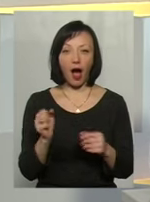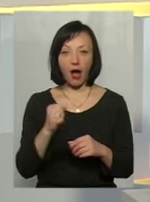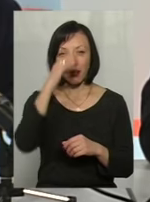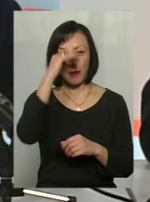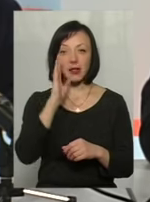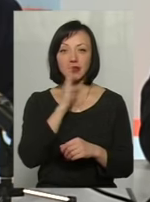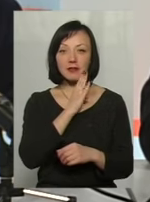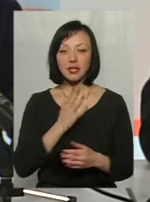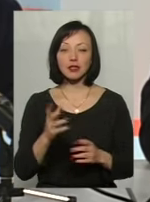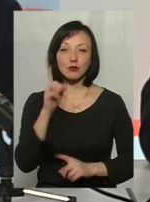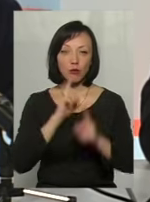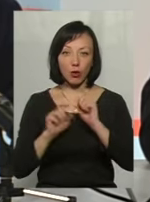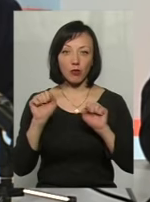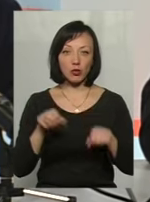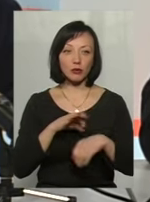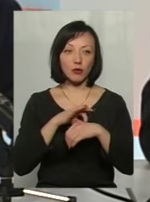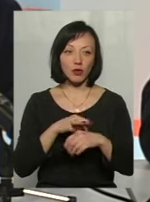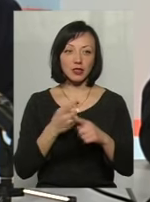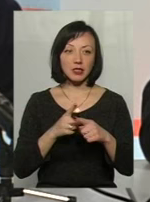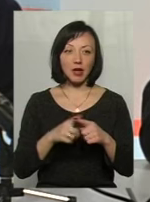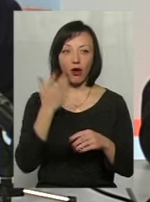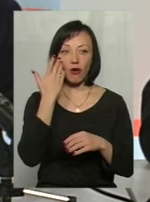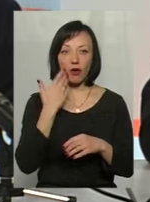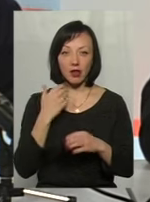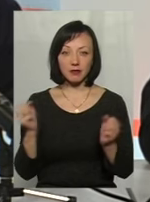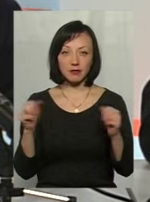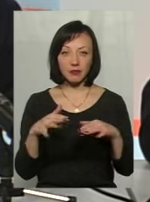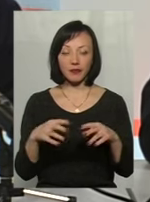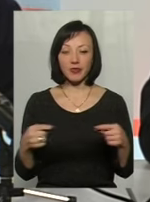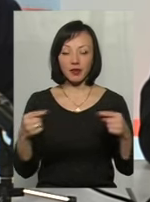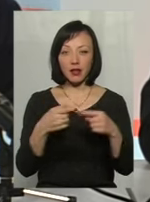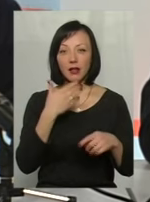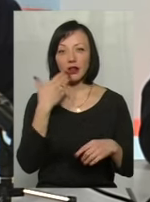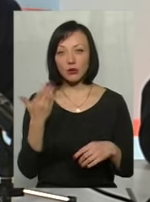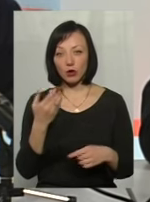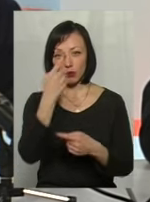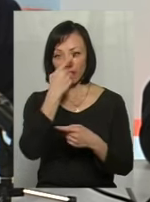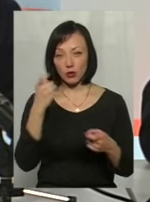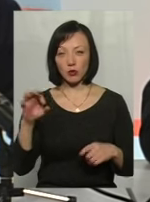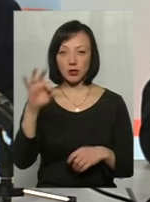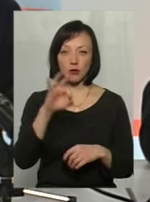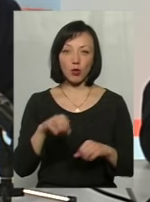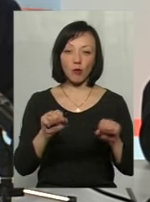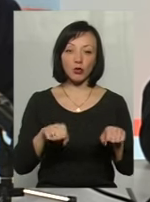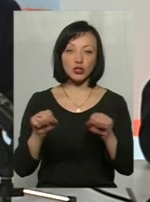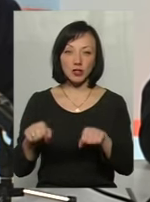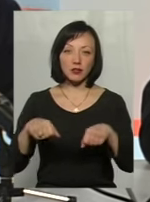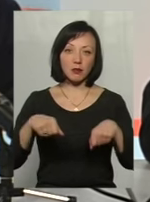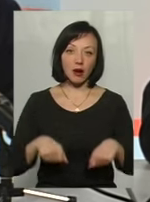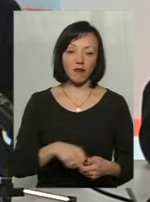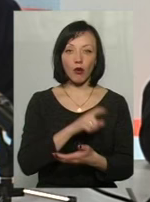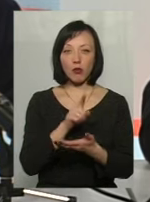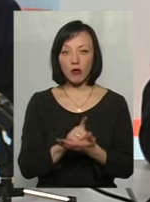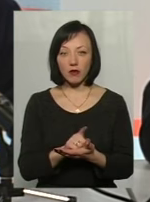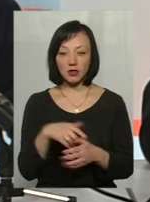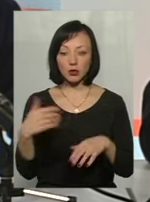батьківських зборах можна, відповідно, проводити, це коли батьки збираються, такі ж самі, відповідно, лекторії, повідомлення про можливості, права, обов'язки